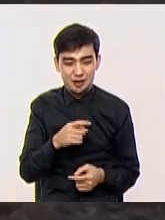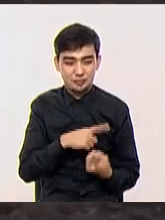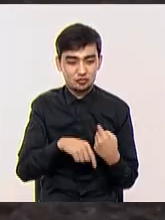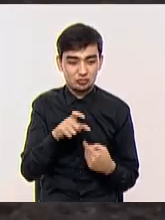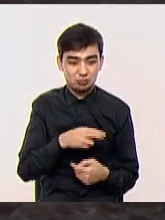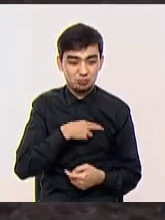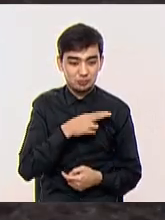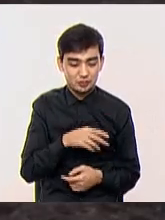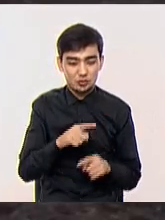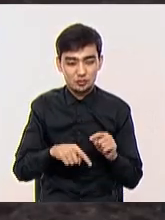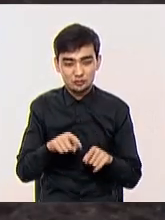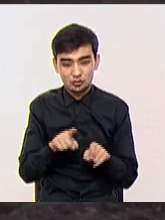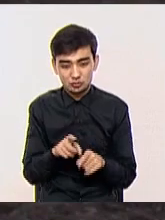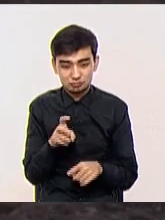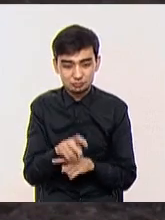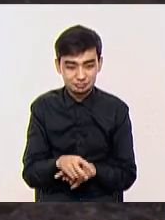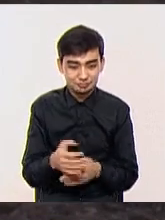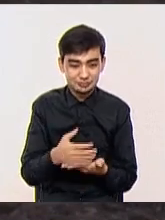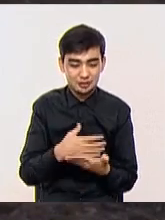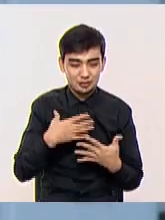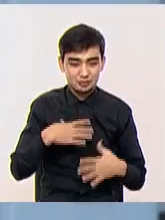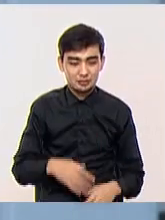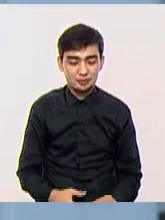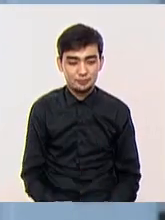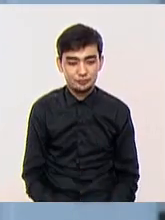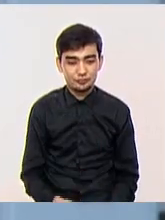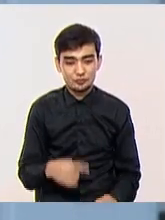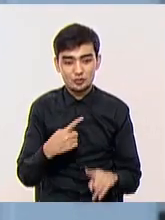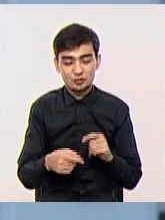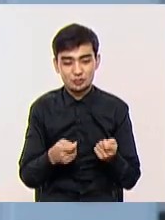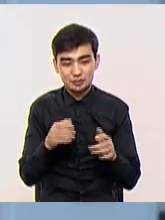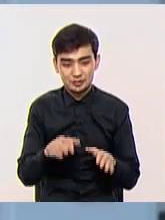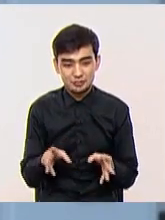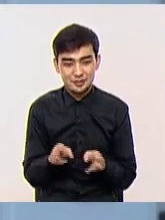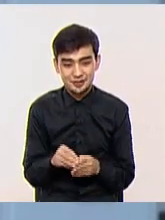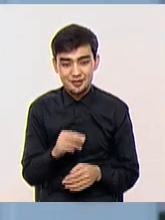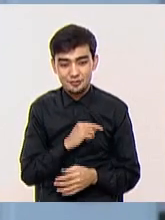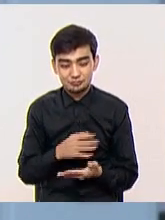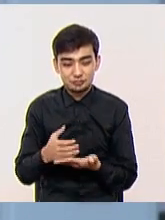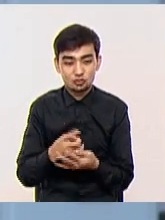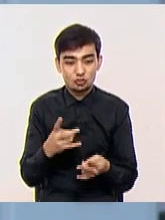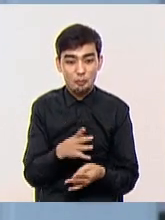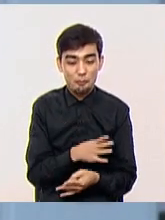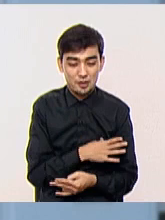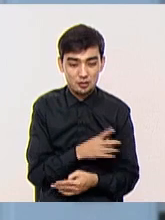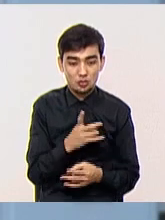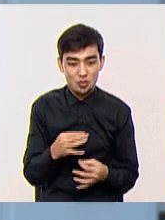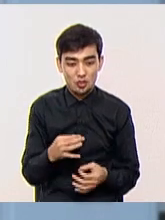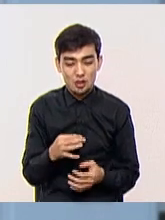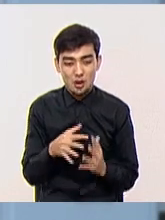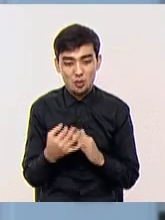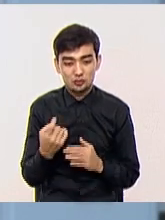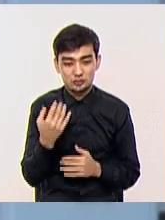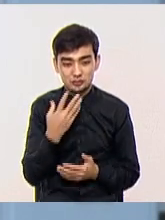соң туыстары да алқап басына келмеген. Басқа қызметкерлері жинайтын болып, жинау керек етін. Енді шаруа